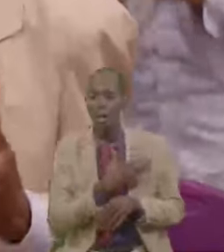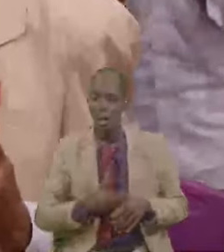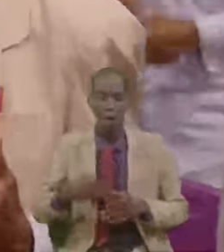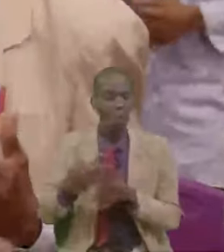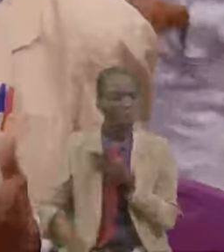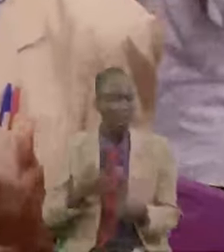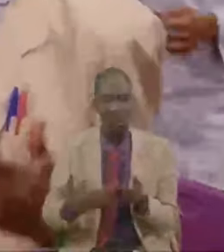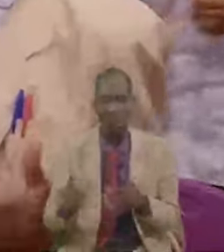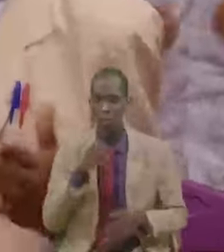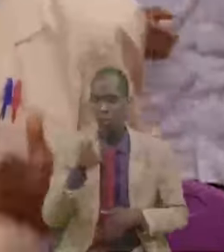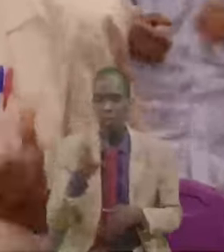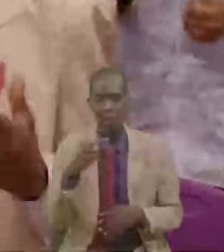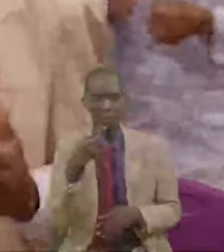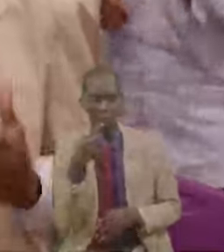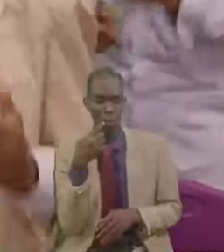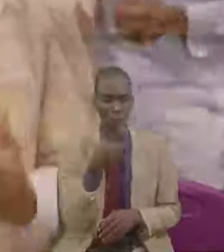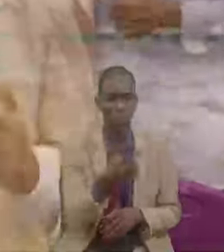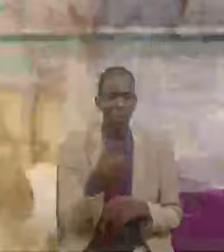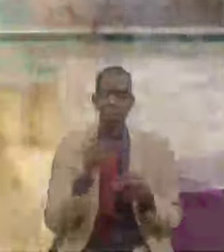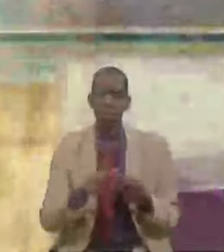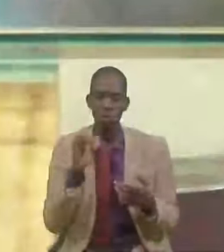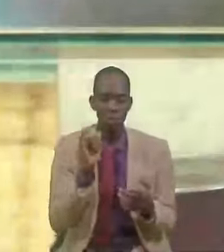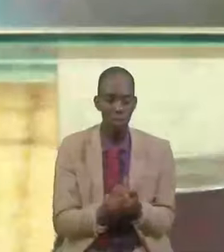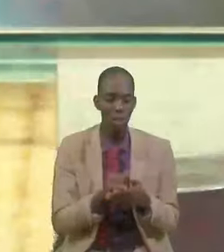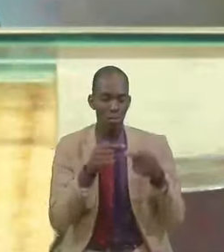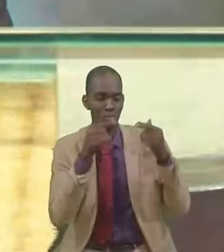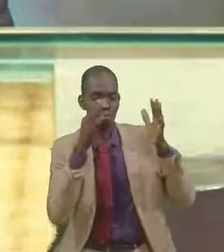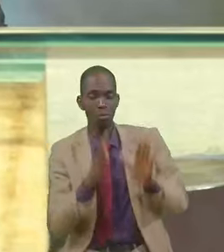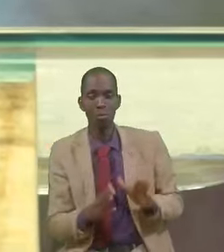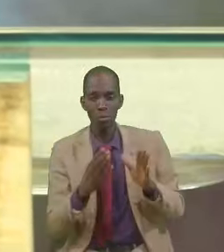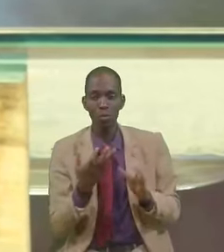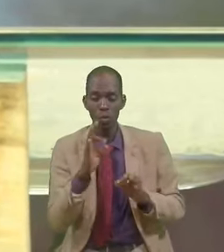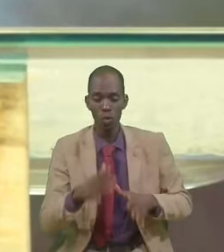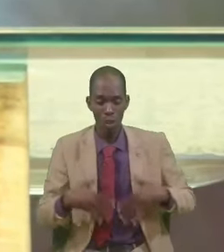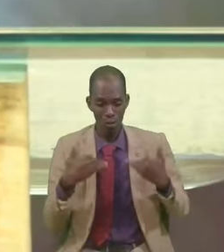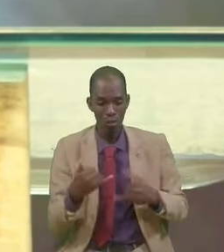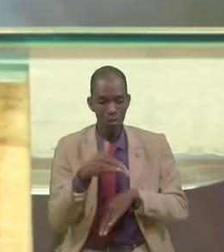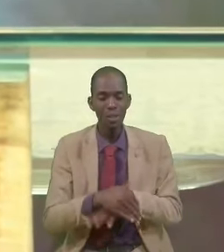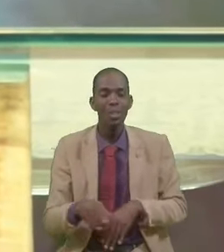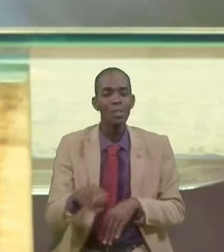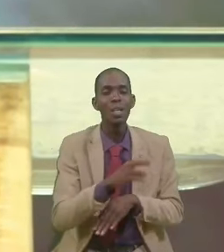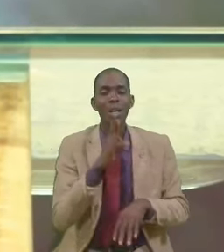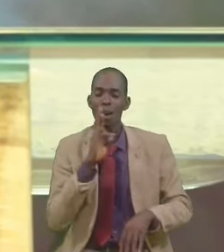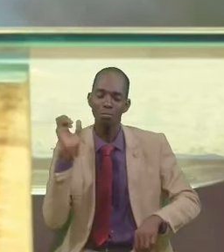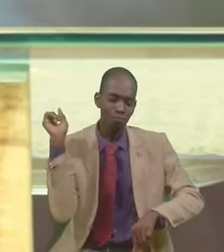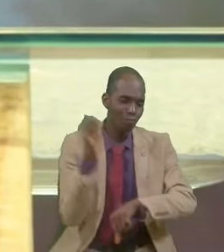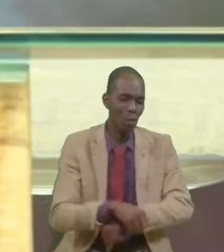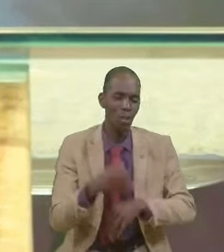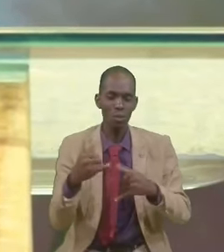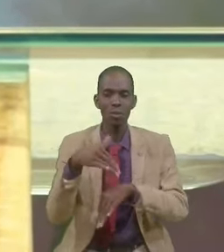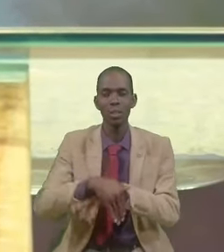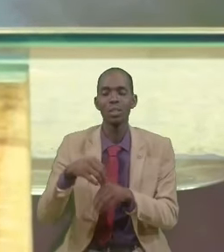soir, à ces adversaires ce soir, ils sont vaincus. Ils sont